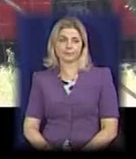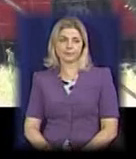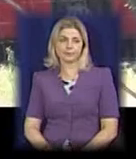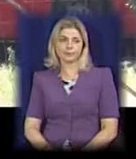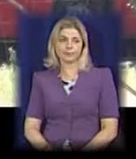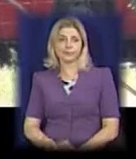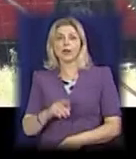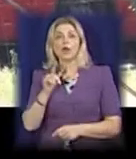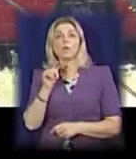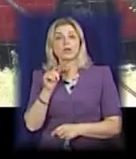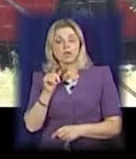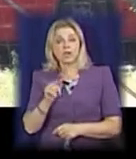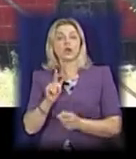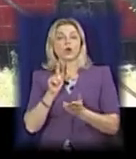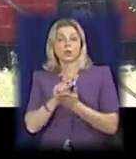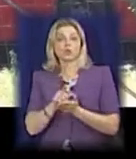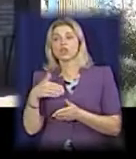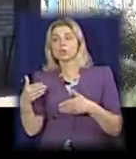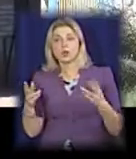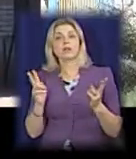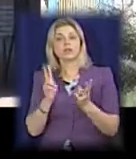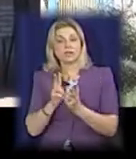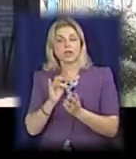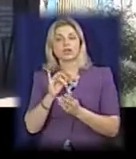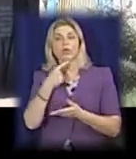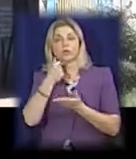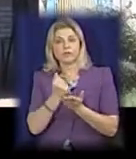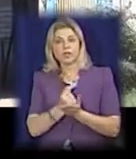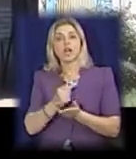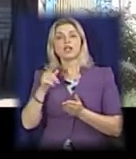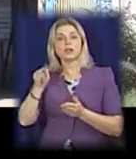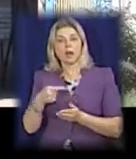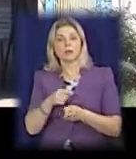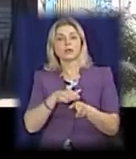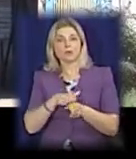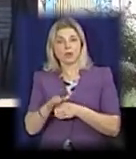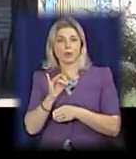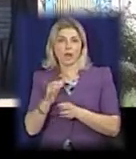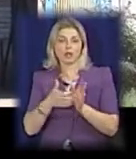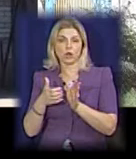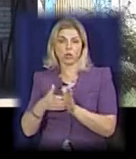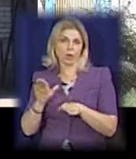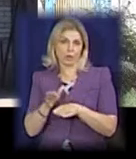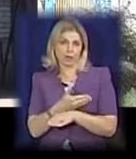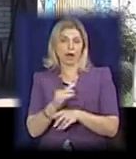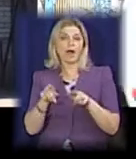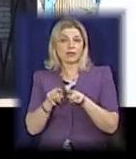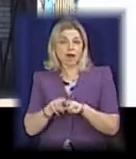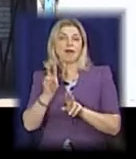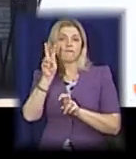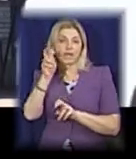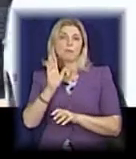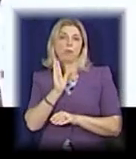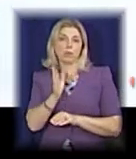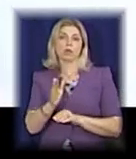Наступного понеділка сторони мають зустрітися та пересвідчитися. Вимоги враховані, недоліки усуваються. У такому разі фірма-перевізник